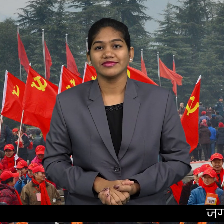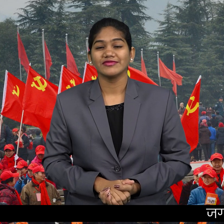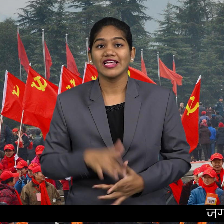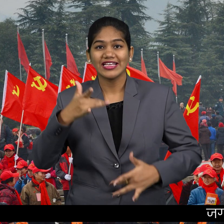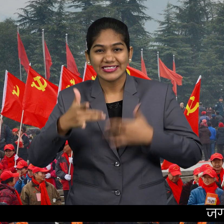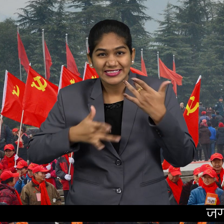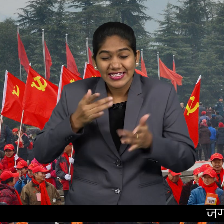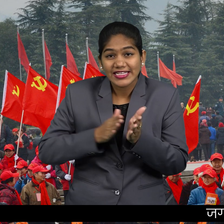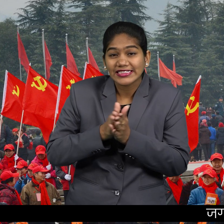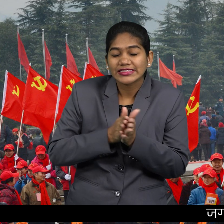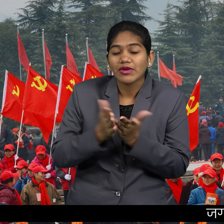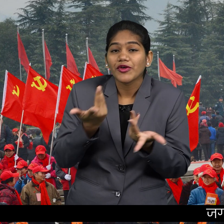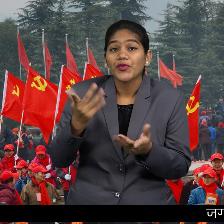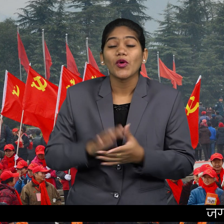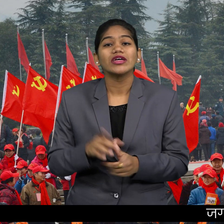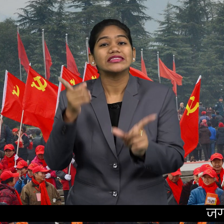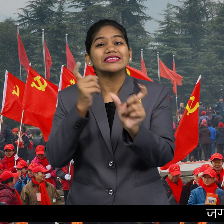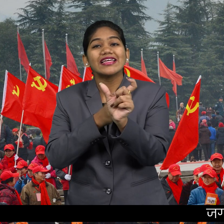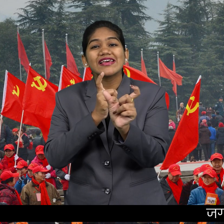जगभरातील पक्ष